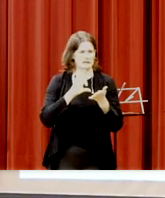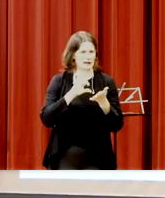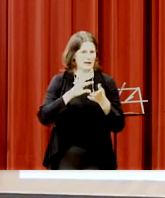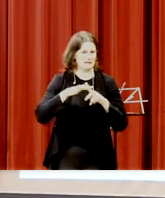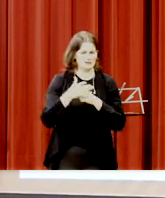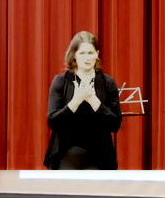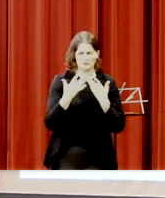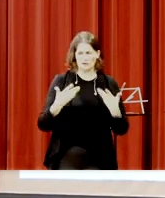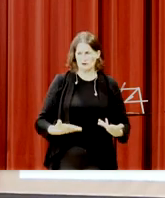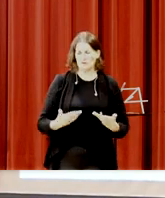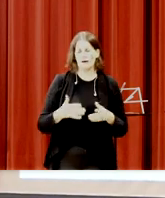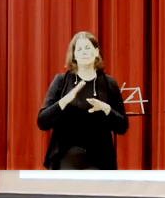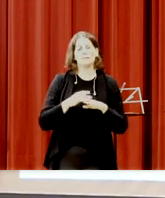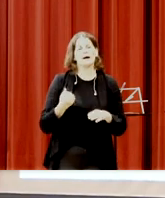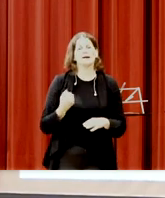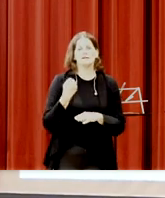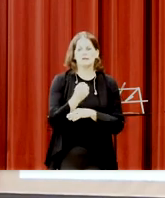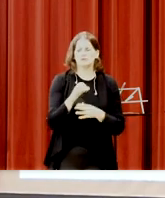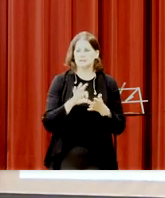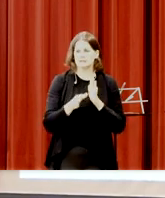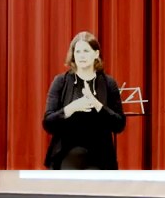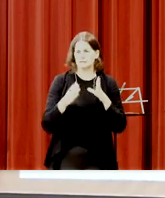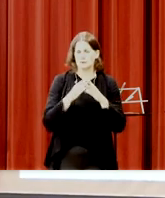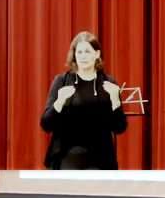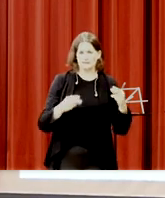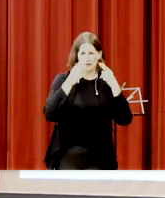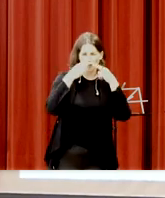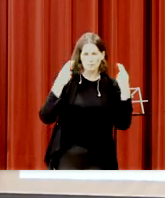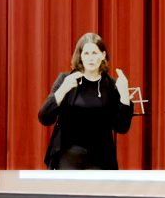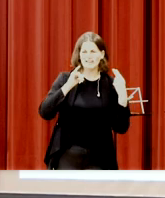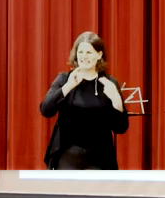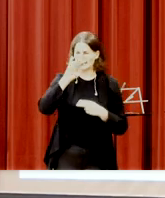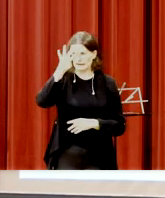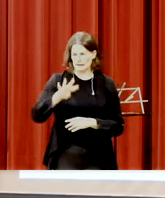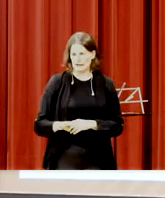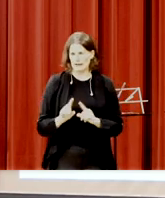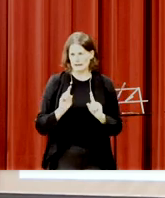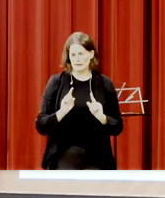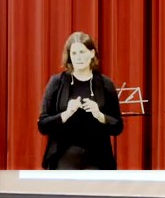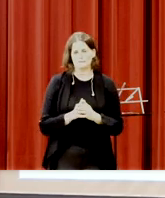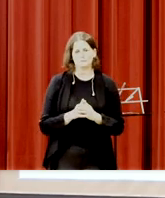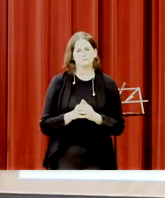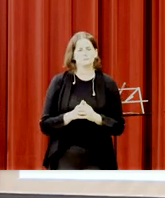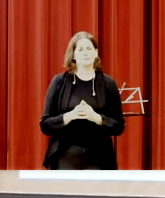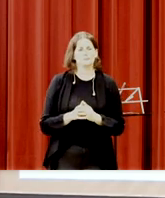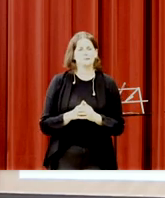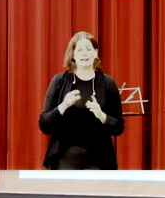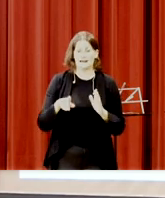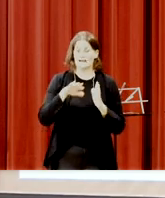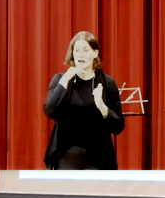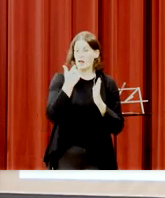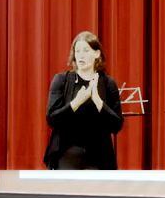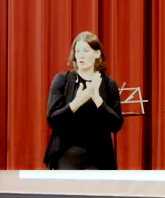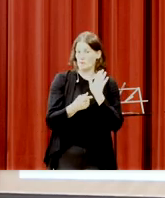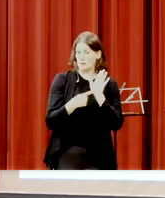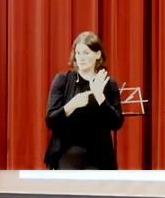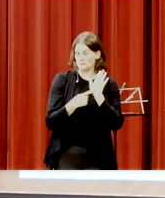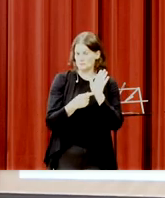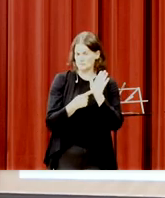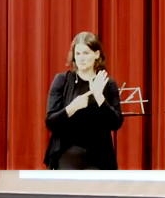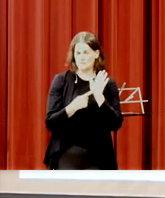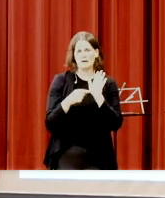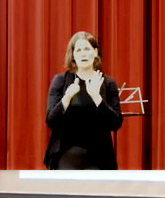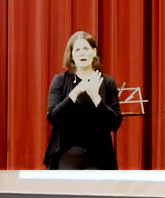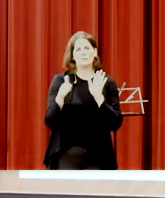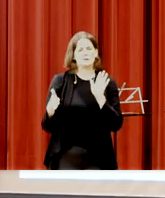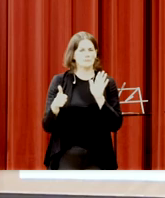En aquest document, primer, com no podia ser d'altra forma, hi reclamem doncs, un finançament, però un